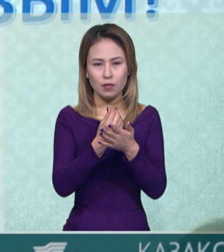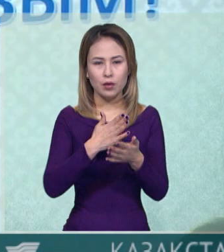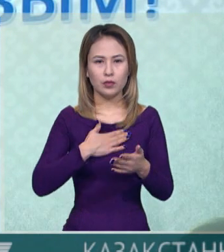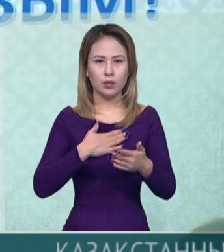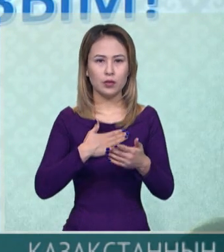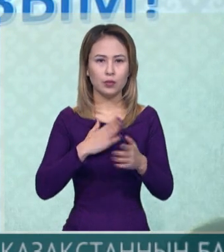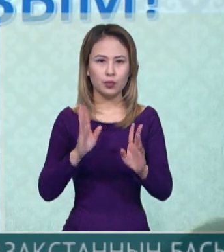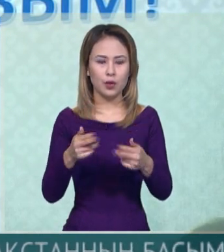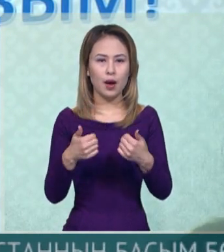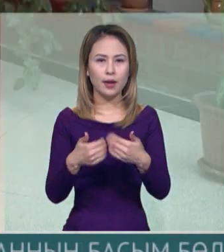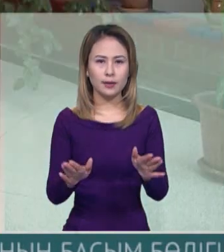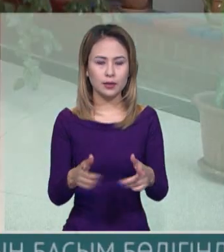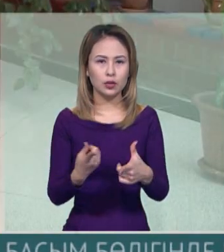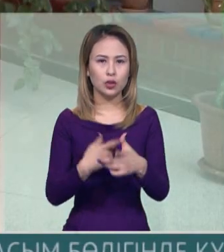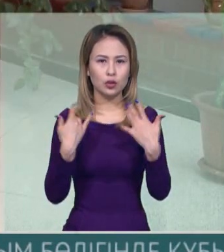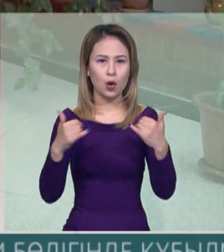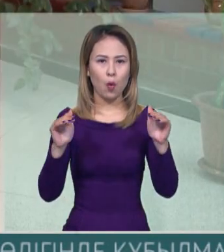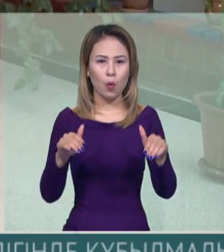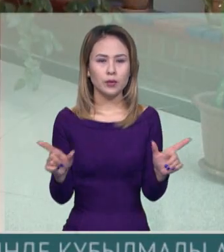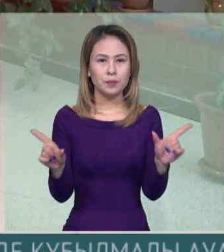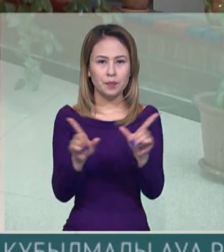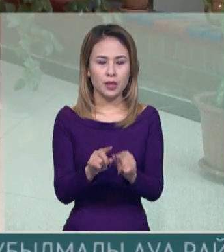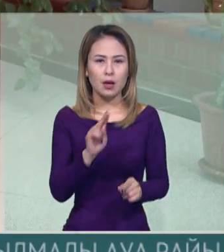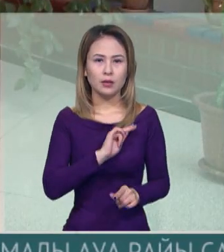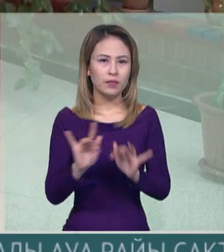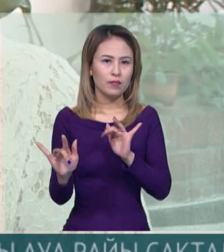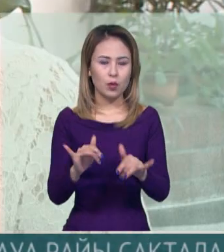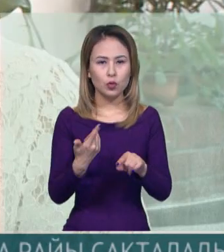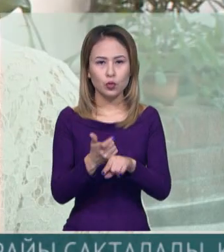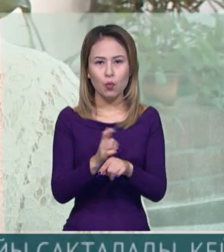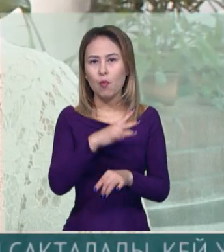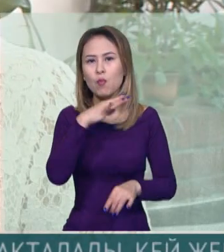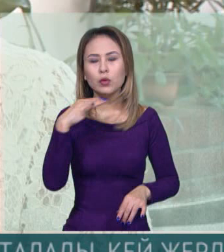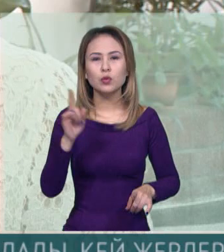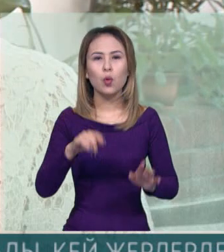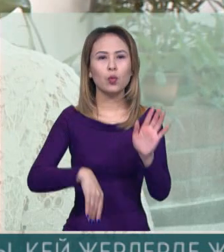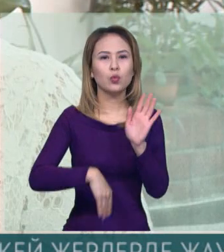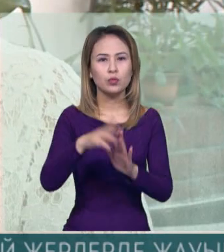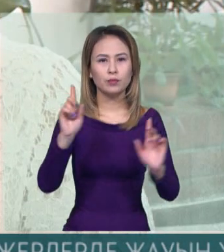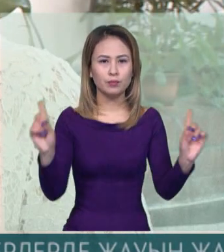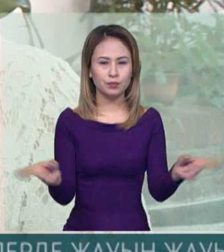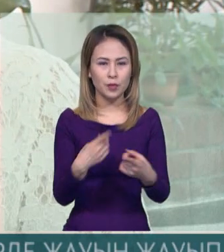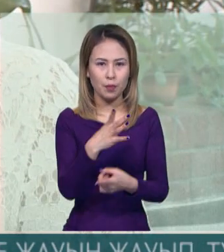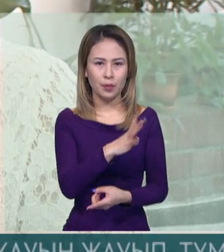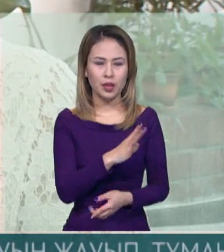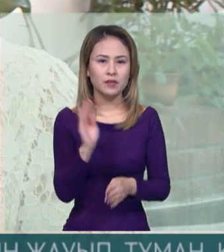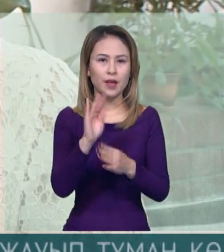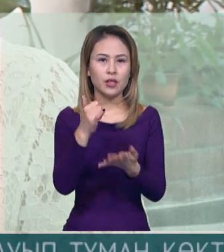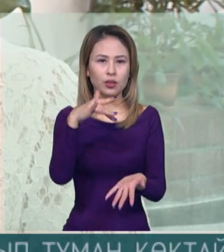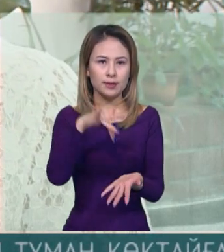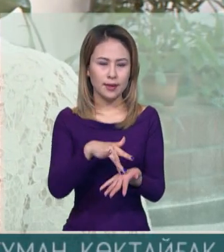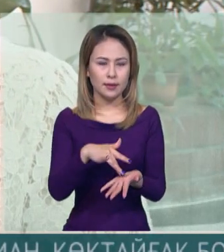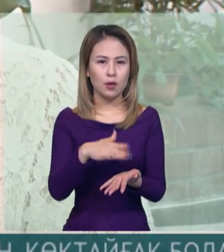бірдеңе ашсақ деген. Қазіргі колледж ұйымымен бірге жасап жатқан іс-шараларымыз өте көп. Рухани дамыту орталығы ашылды. Сол орталықта